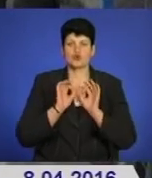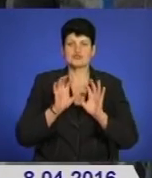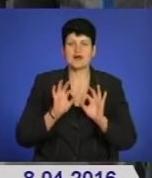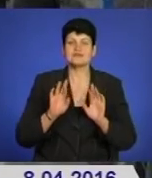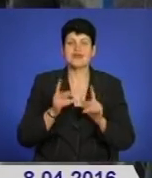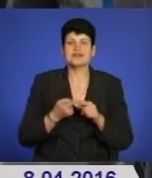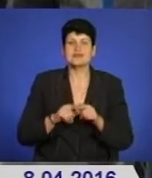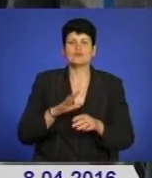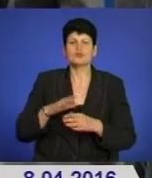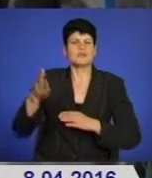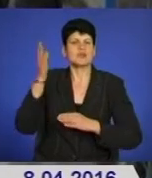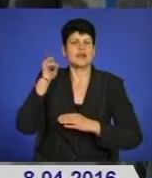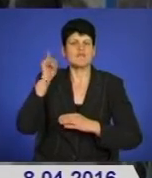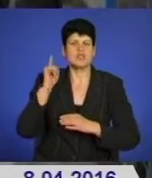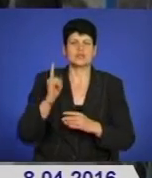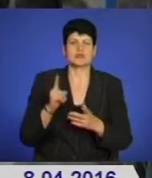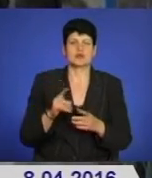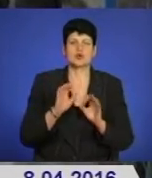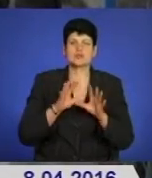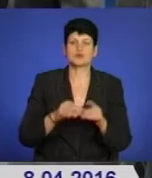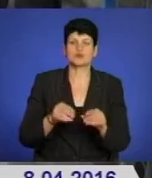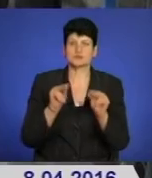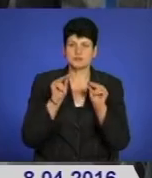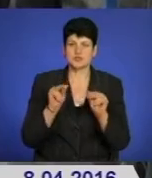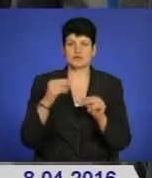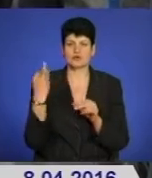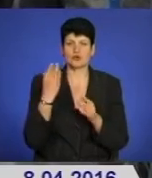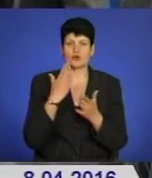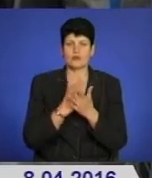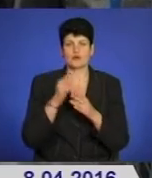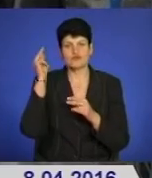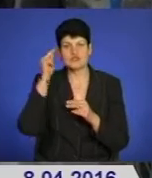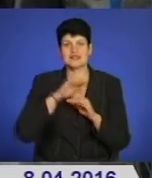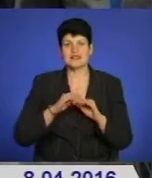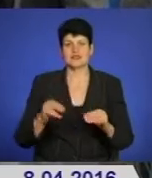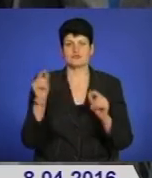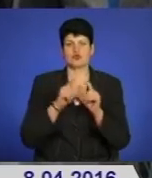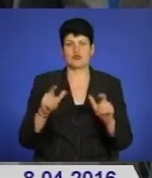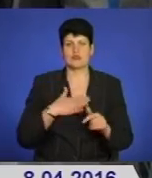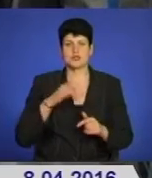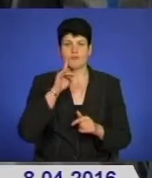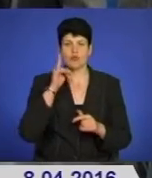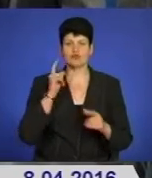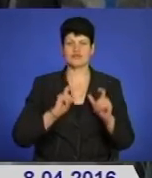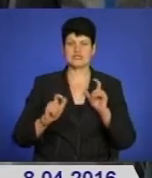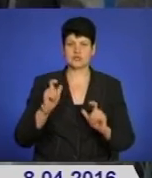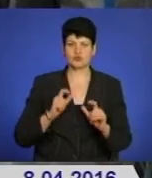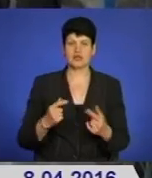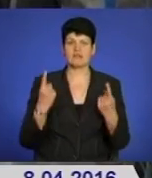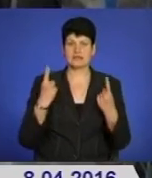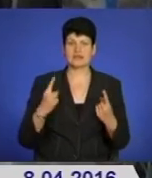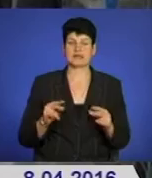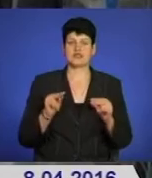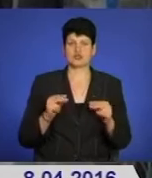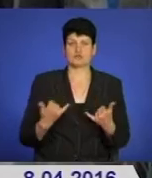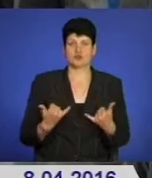було раніше, розказують правдиву історію, яку мають вивчати діти в школах і наша молодь в інститутах. Тому для нас велика честь, що ми